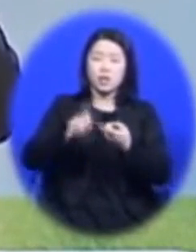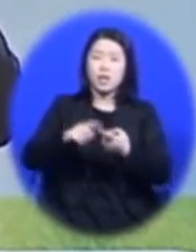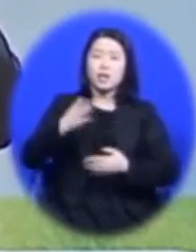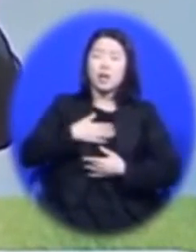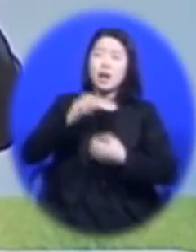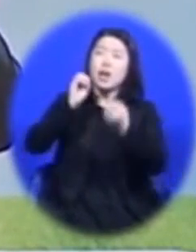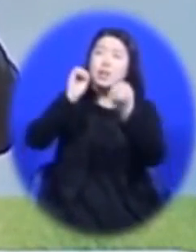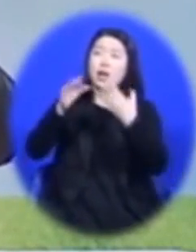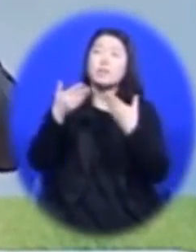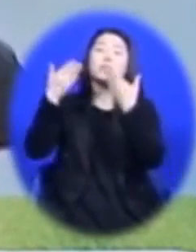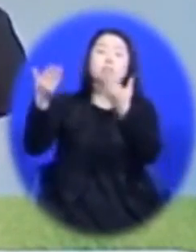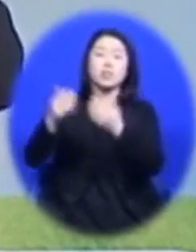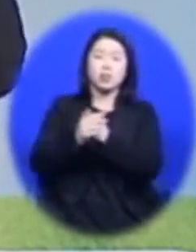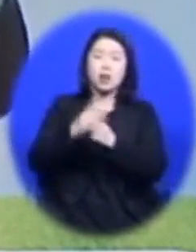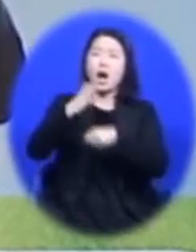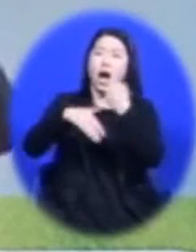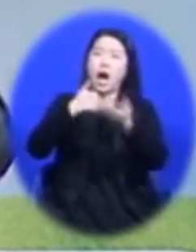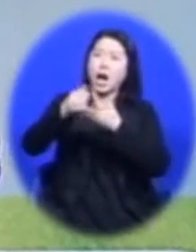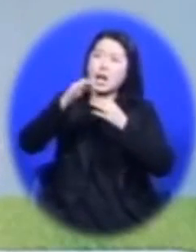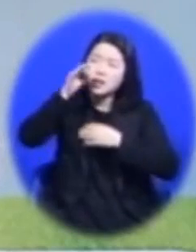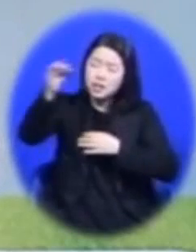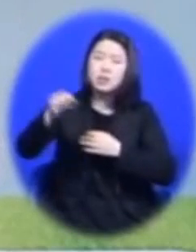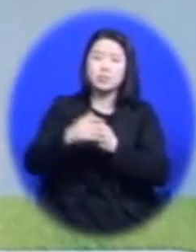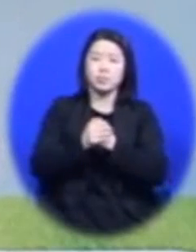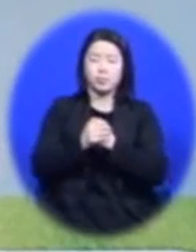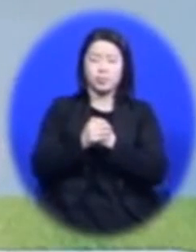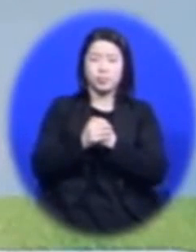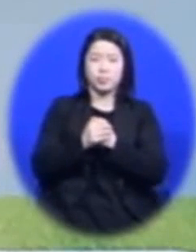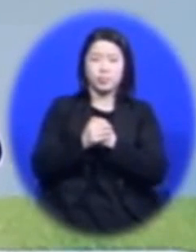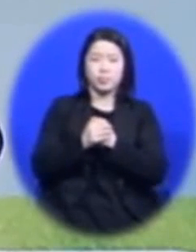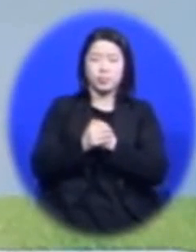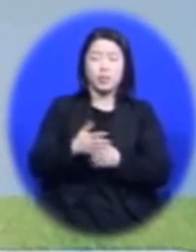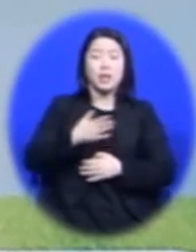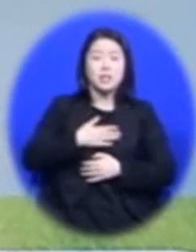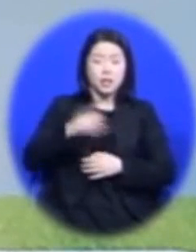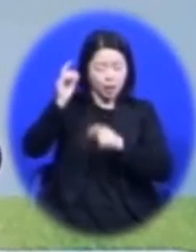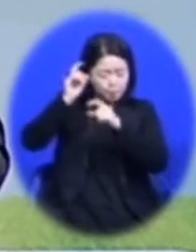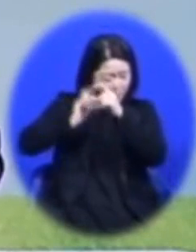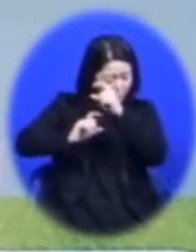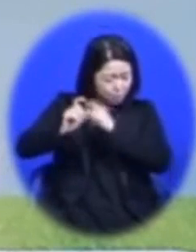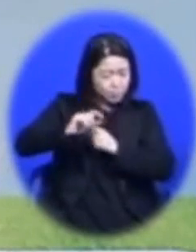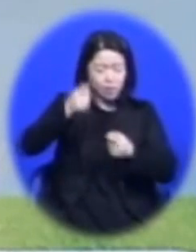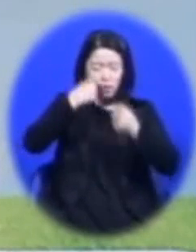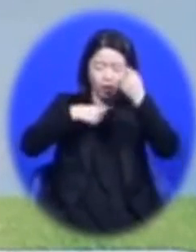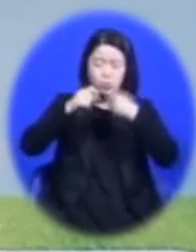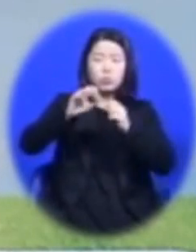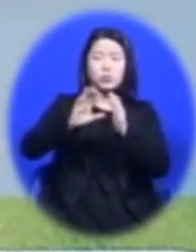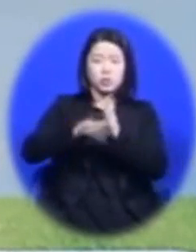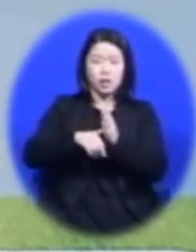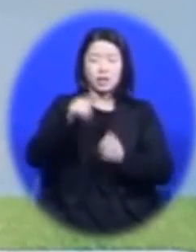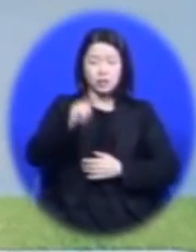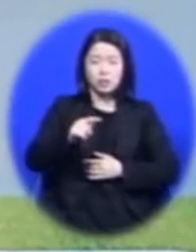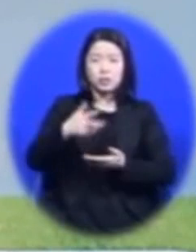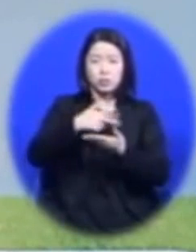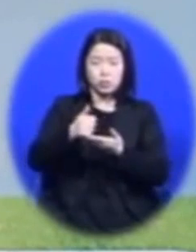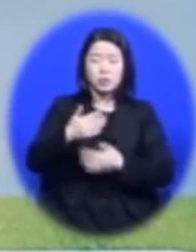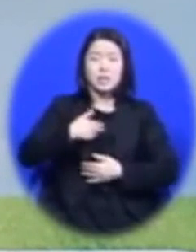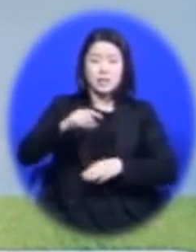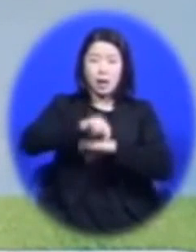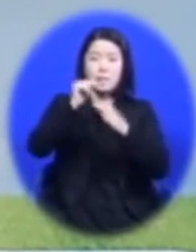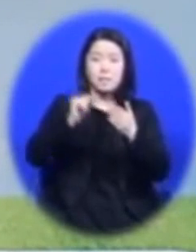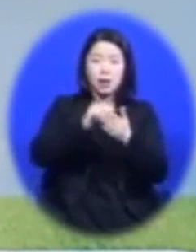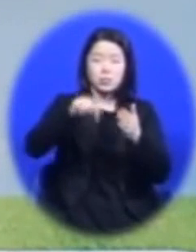응답한 것이더라고. 하나님 하고 부르. 제가 밤새도록 울 때 그것은 주님께서 제